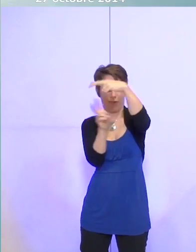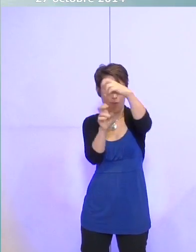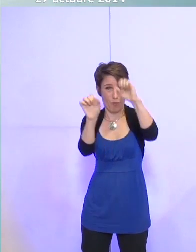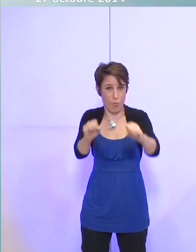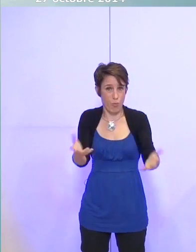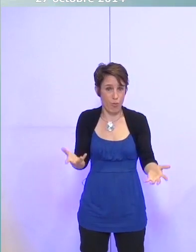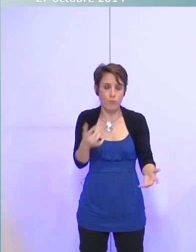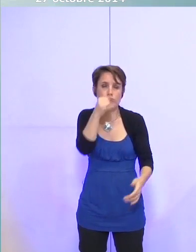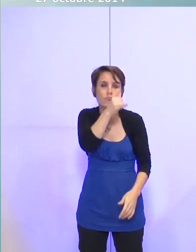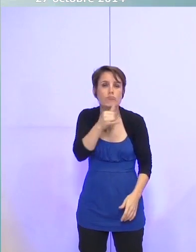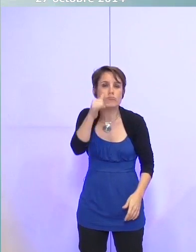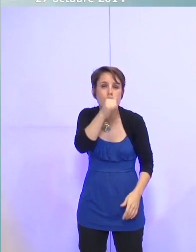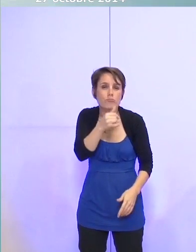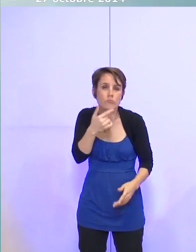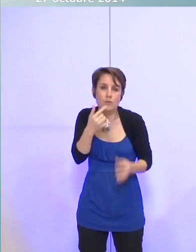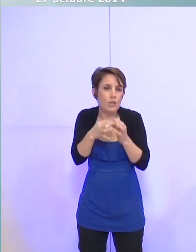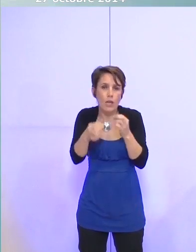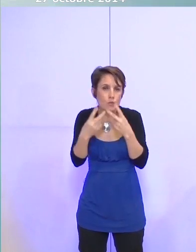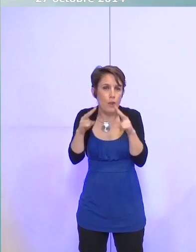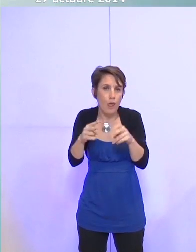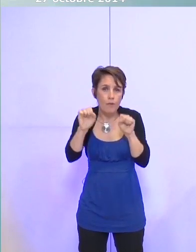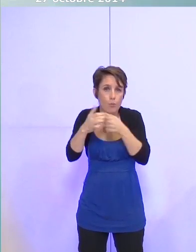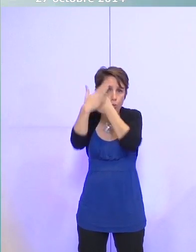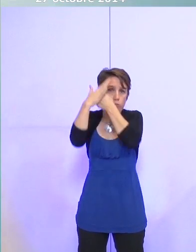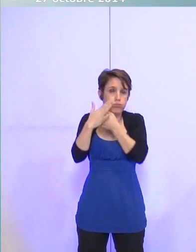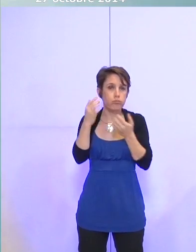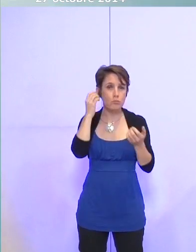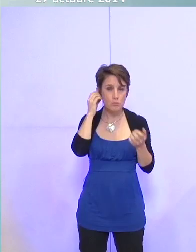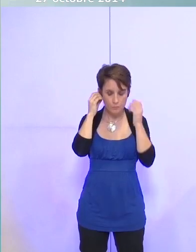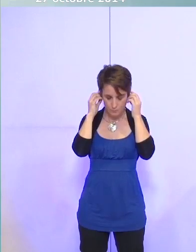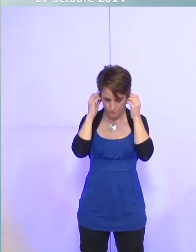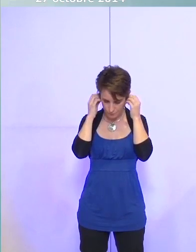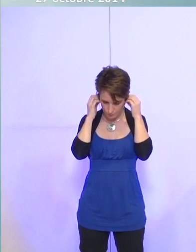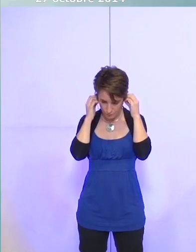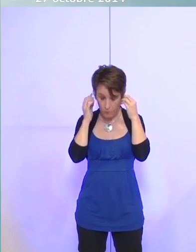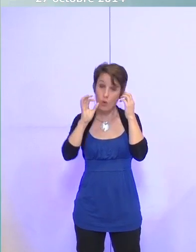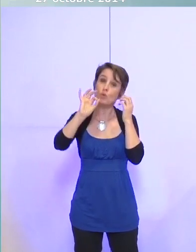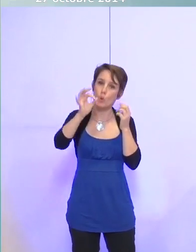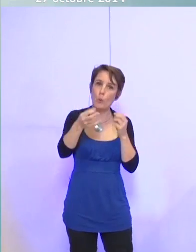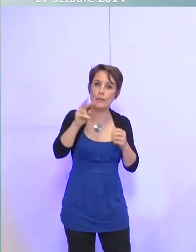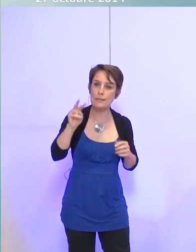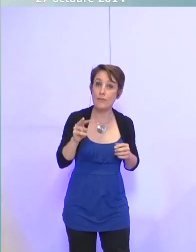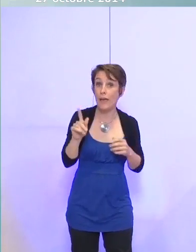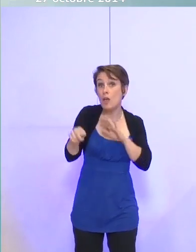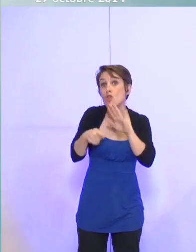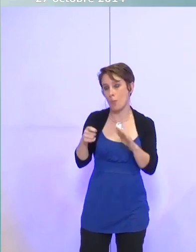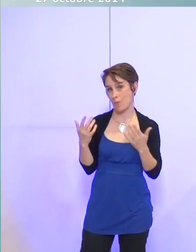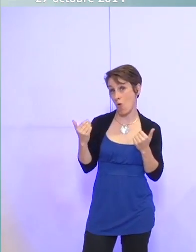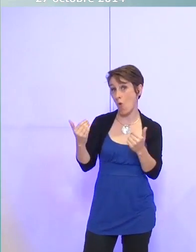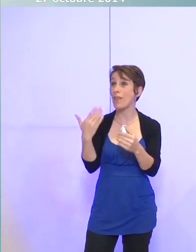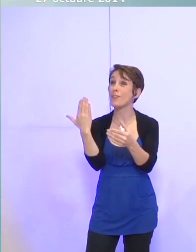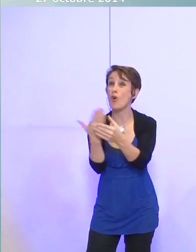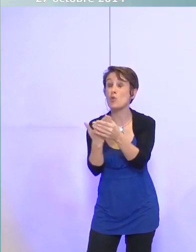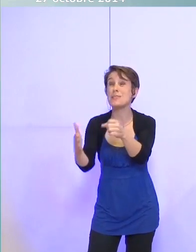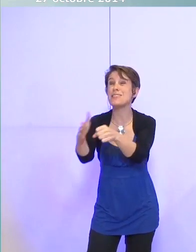ce fait la ville en potentielle difficulté. Oui. On attend en général d'avoir tous les éléments du dossier pour